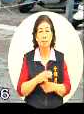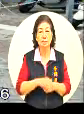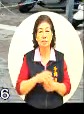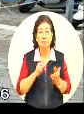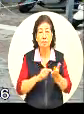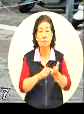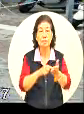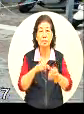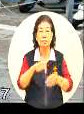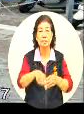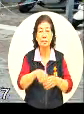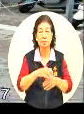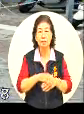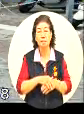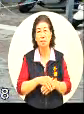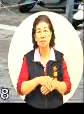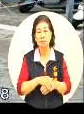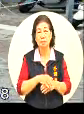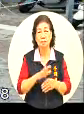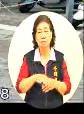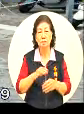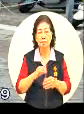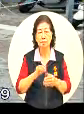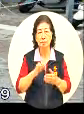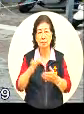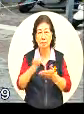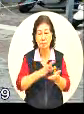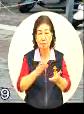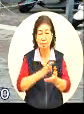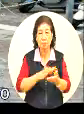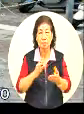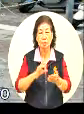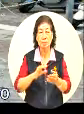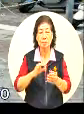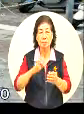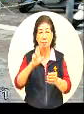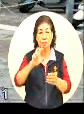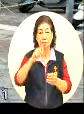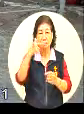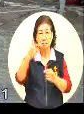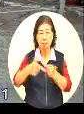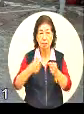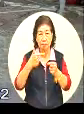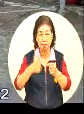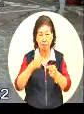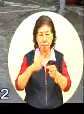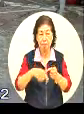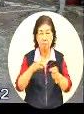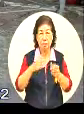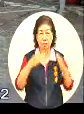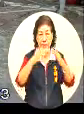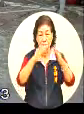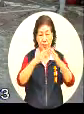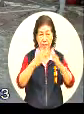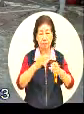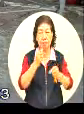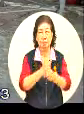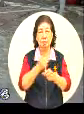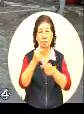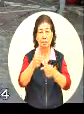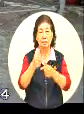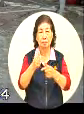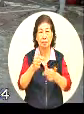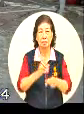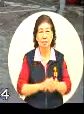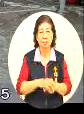的他在这里买了民国76年家的厝就起好了